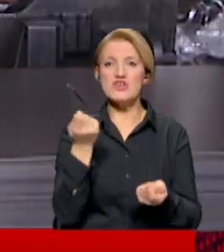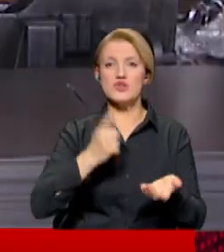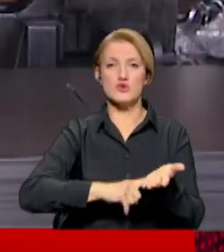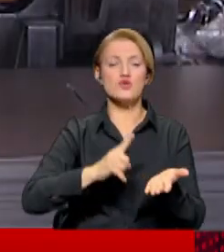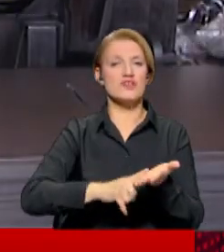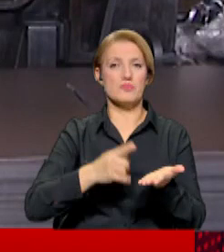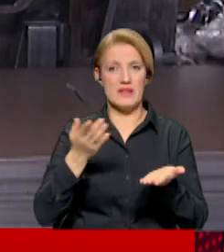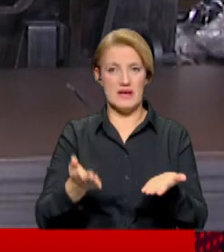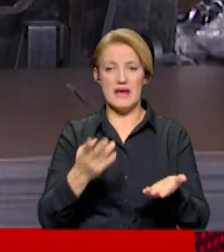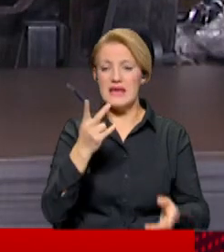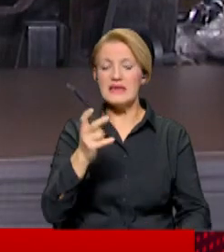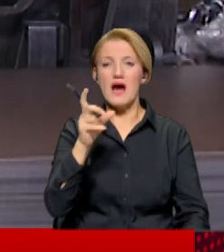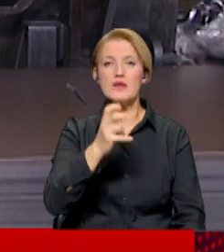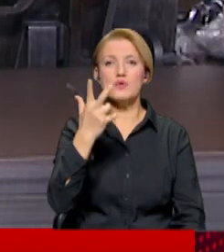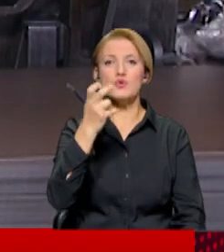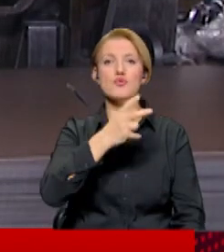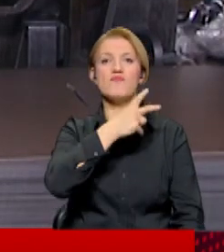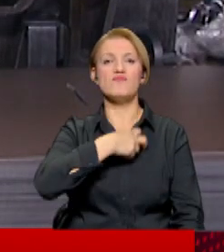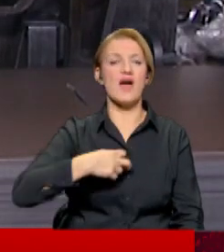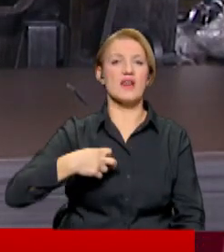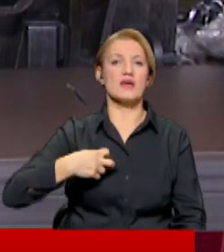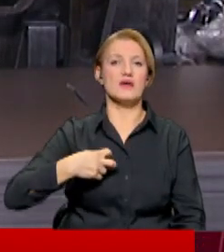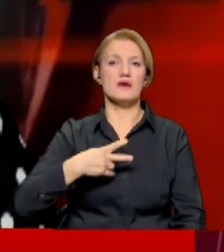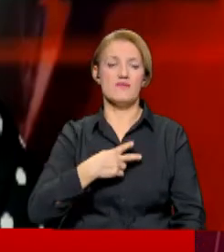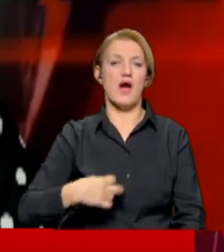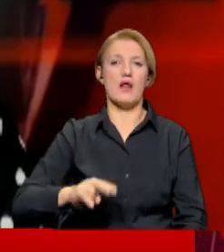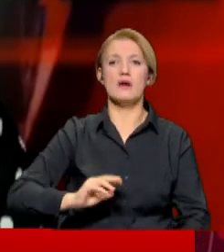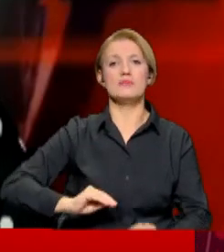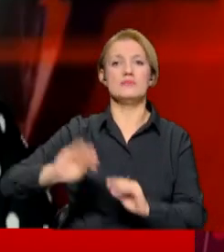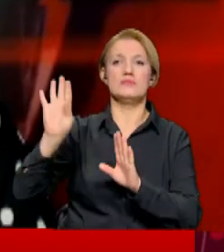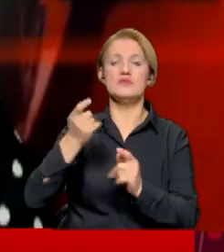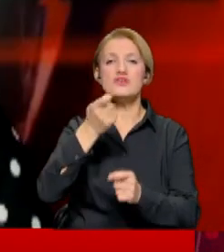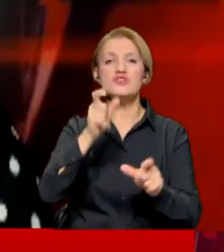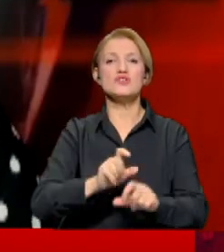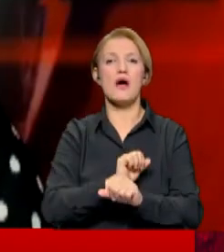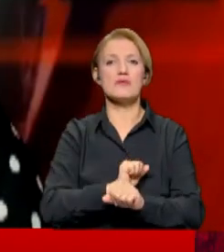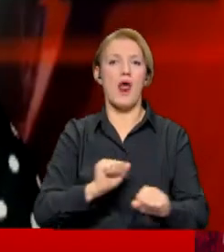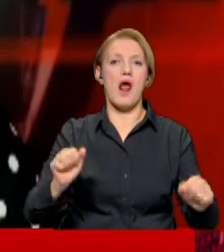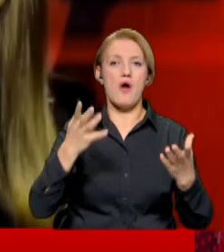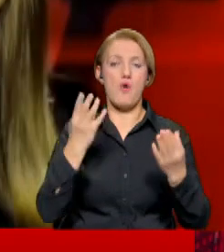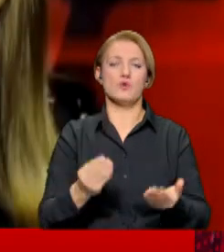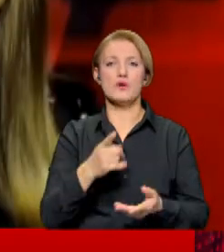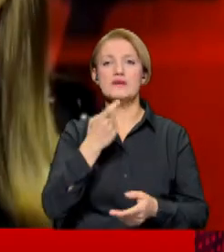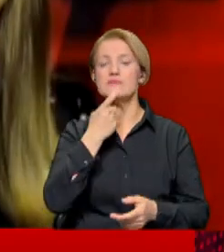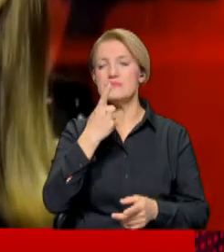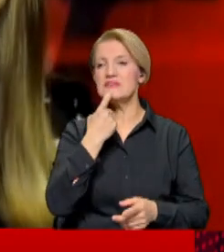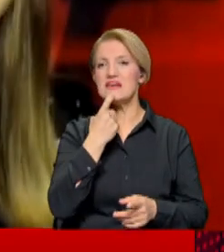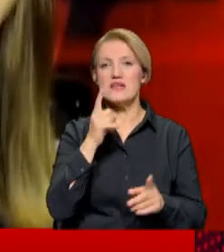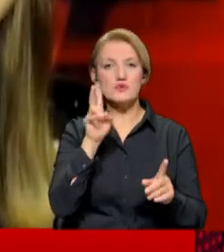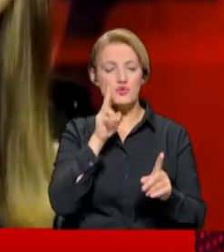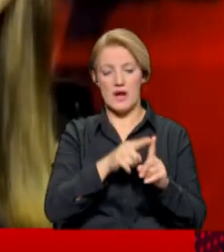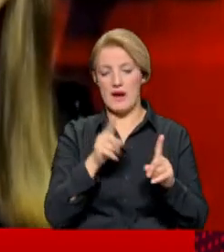Maalesef 2 ayda 3 ayda vergi gidiyor yani işinin büyük kayıpları oluyor bize sonuna kadar bu İşçilerin